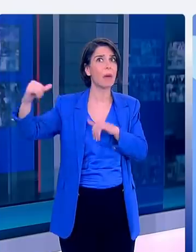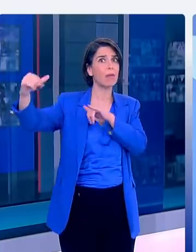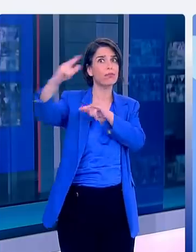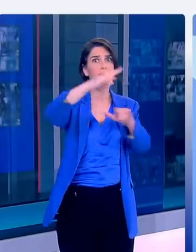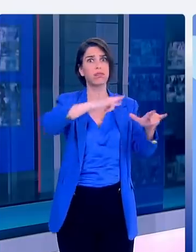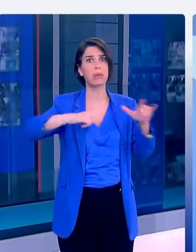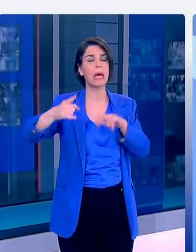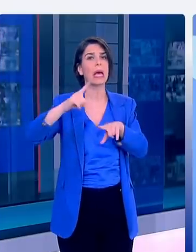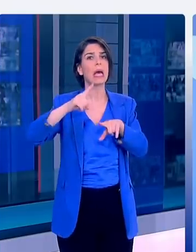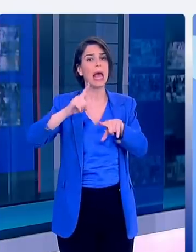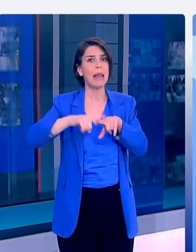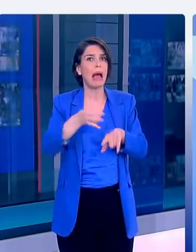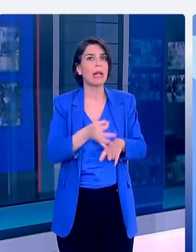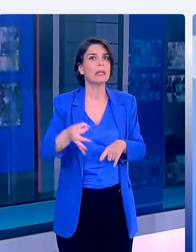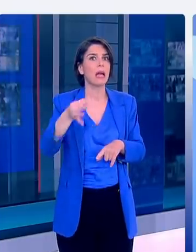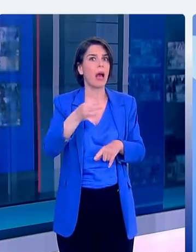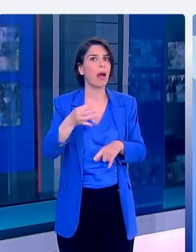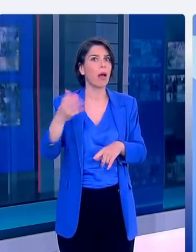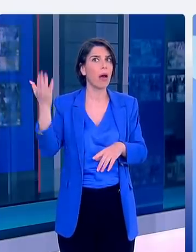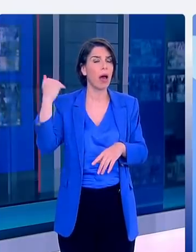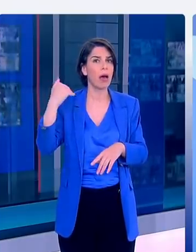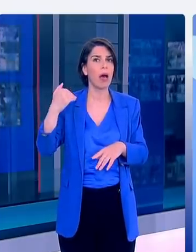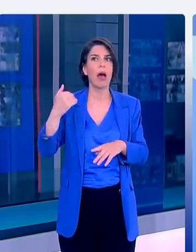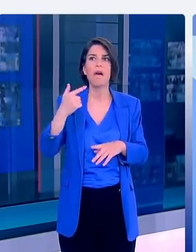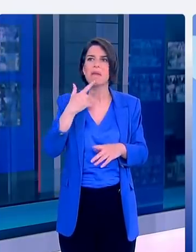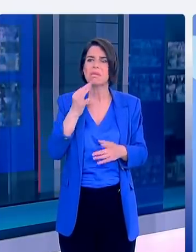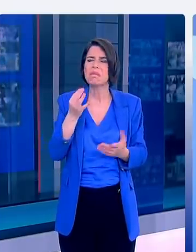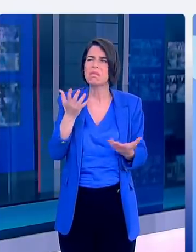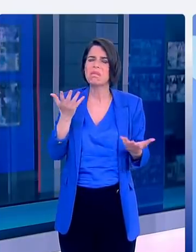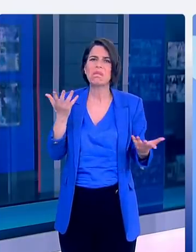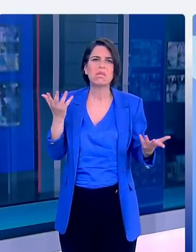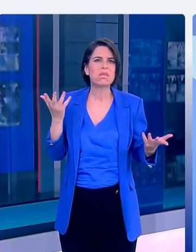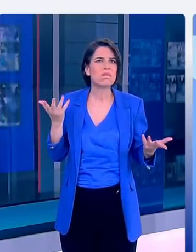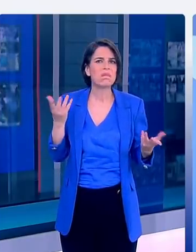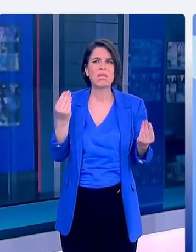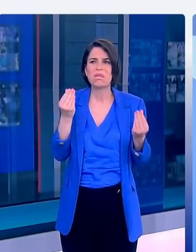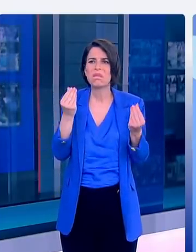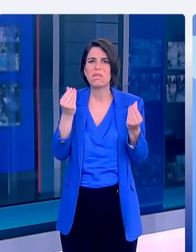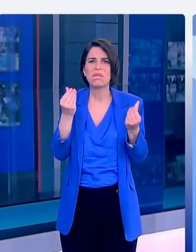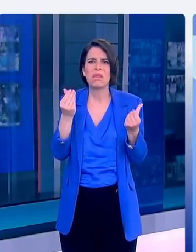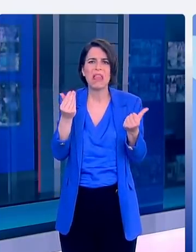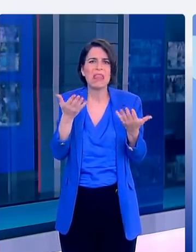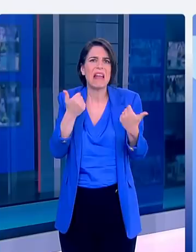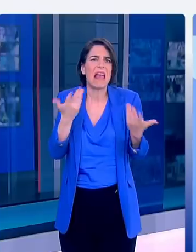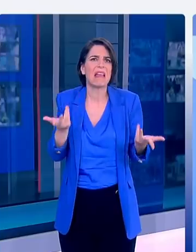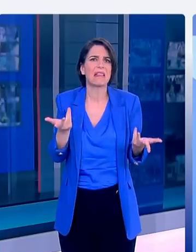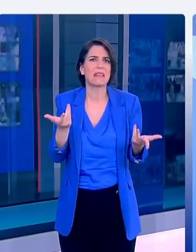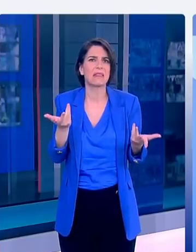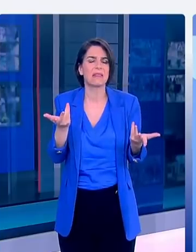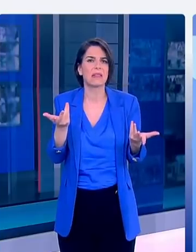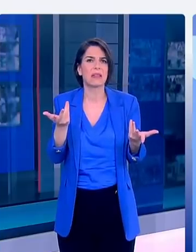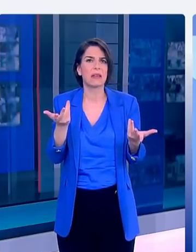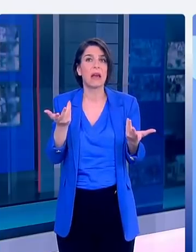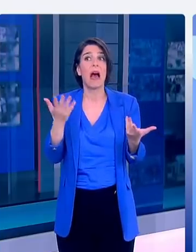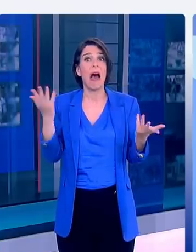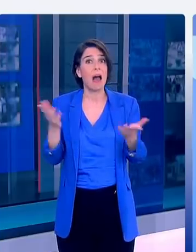πάνω από νησιά του Αιγαίου, ήταν παντελώς απρόκλητα και παντελώς αδικαιολόγητα. Και αν